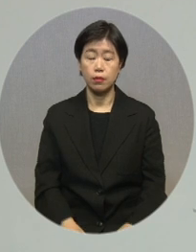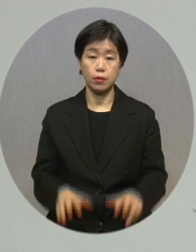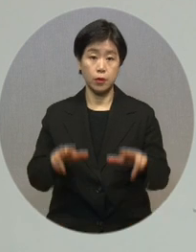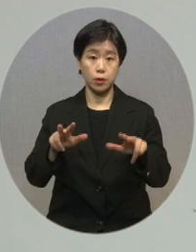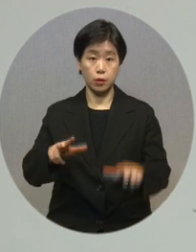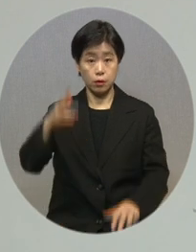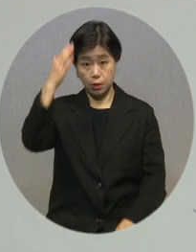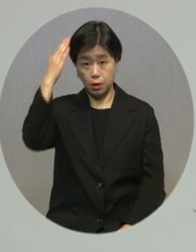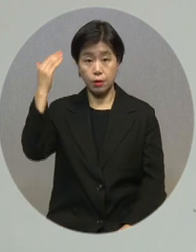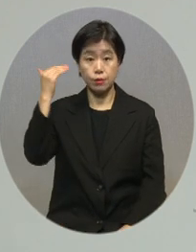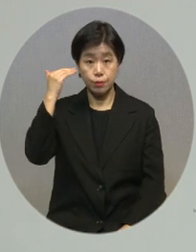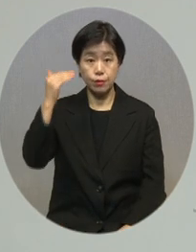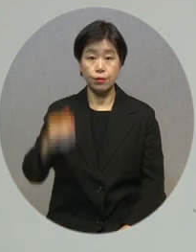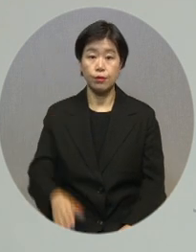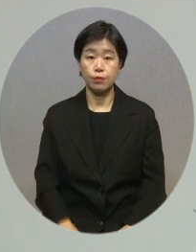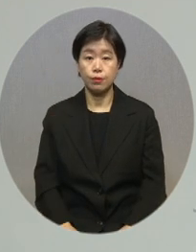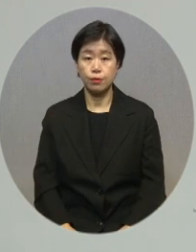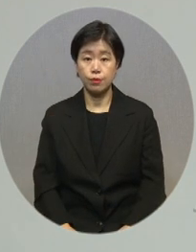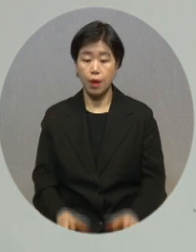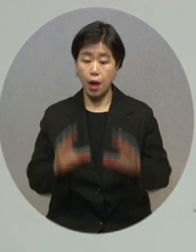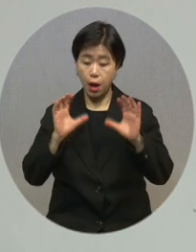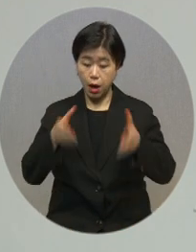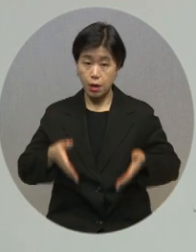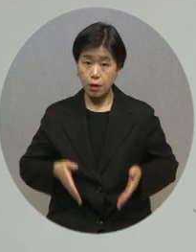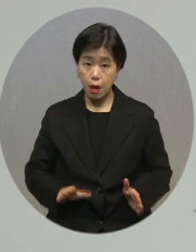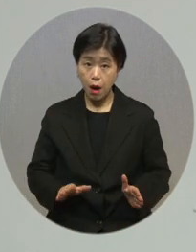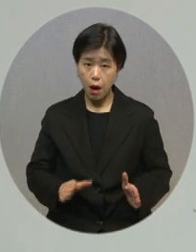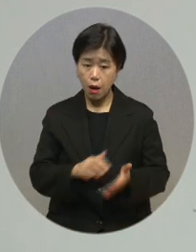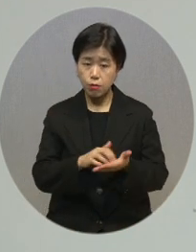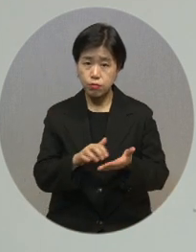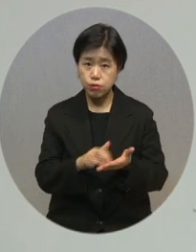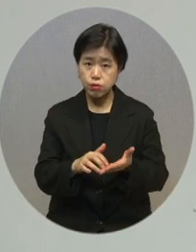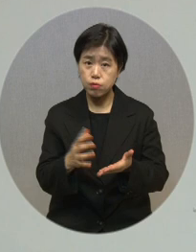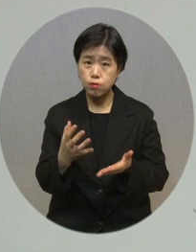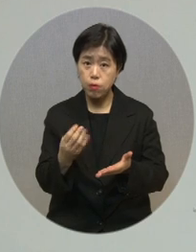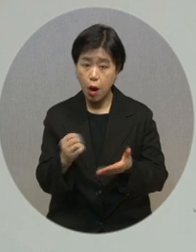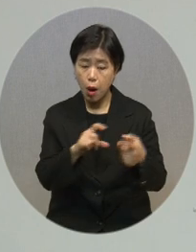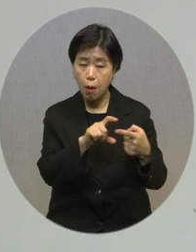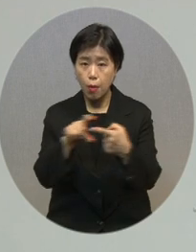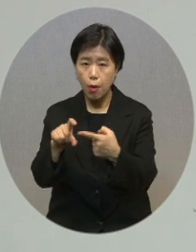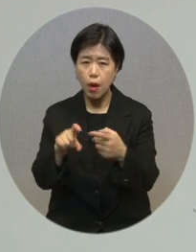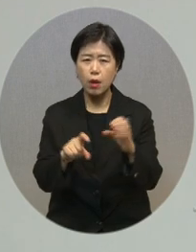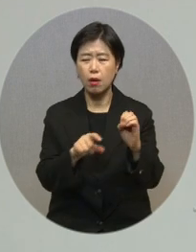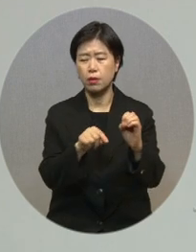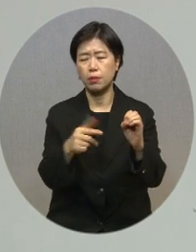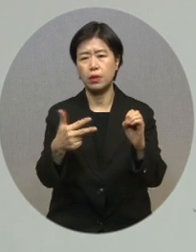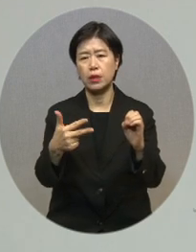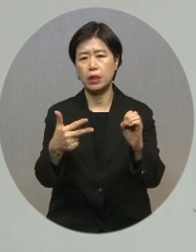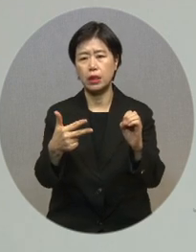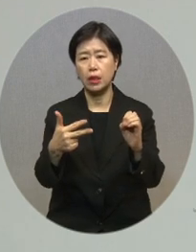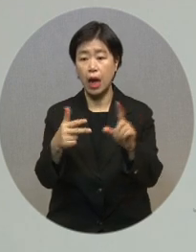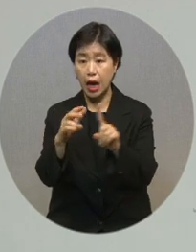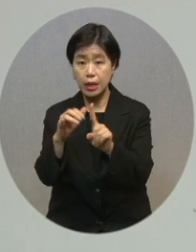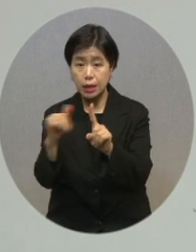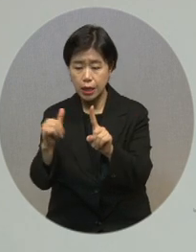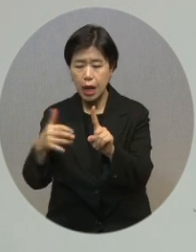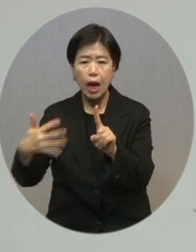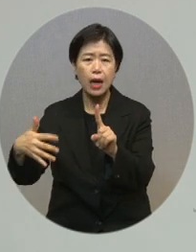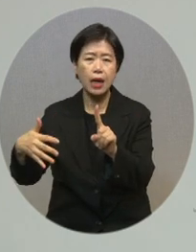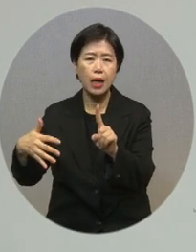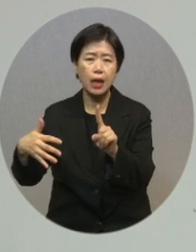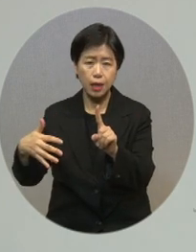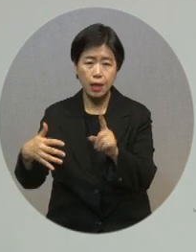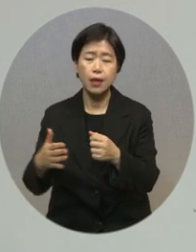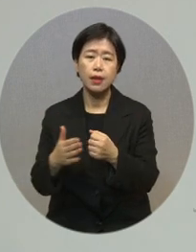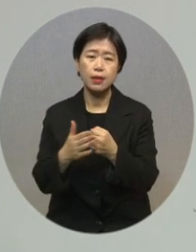그 우리나라 합계 출산율이 0.7 뭐로 수준이라고 지금 이제 네. 최근에 이제 보도가